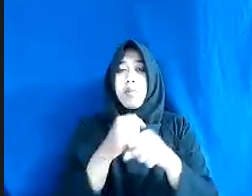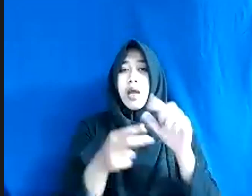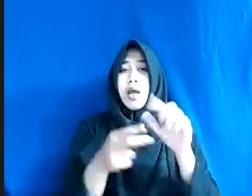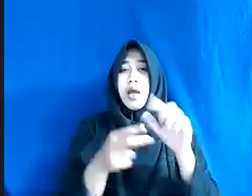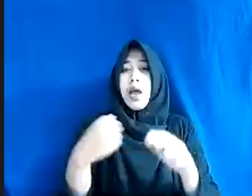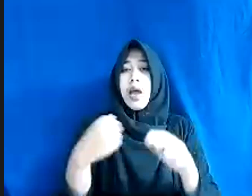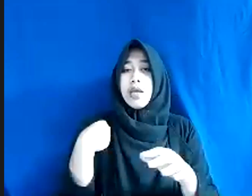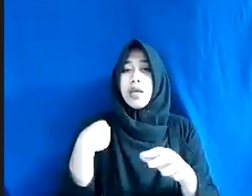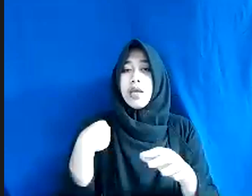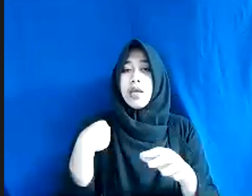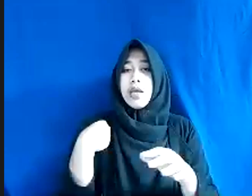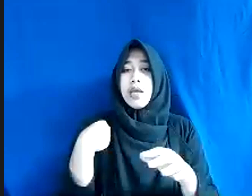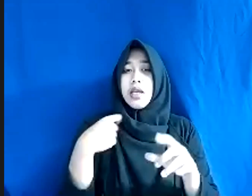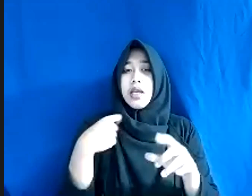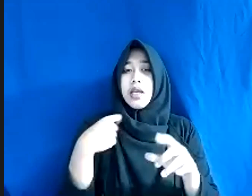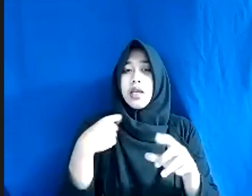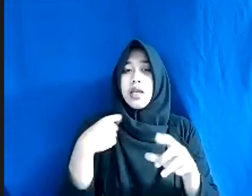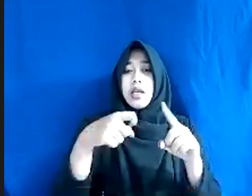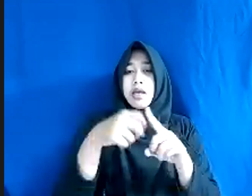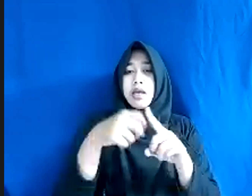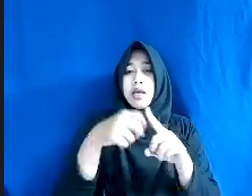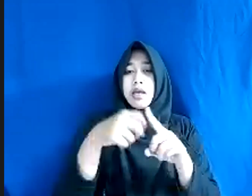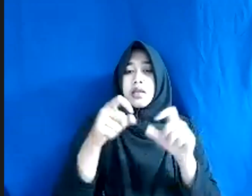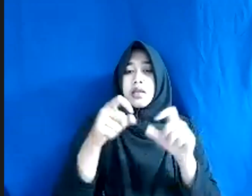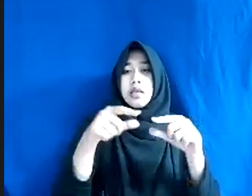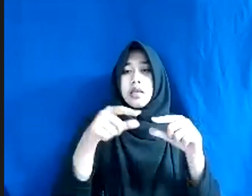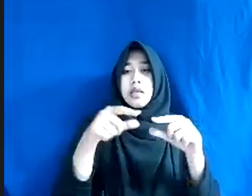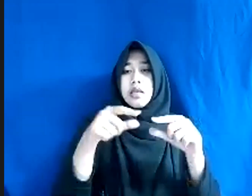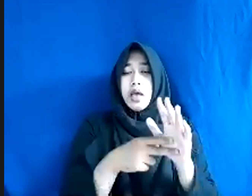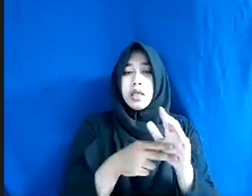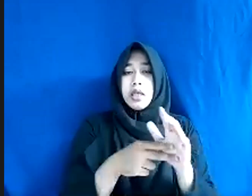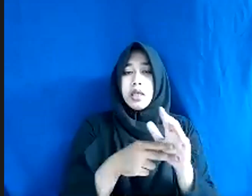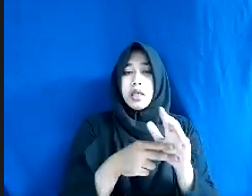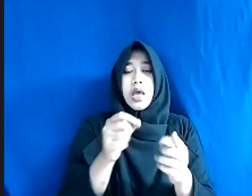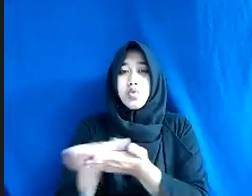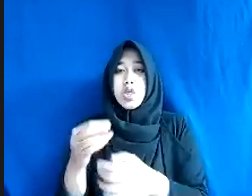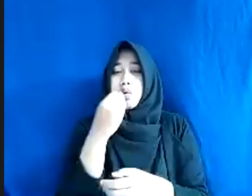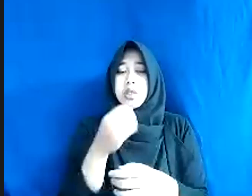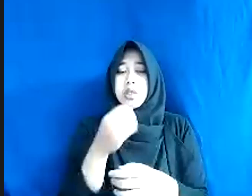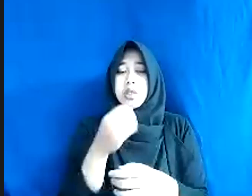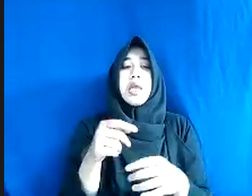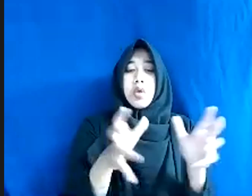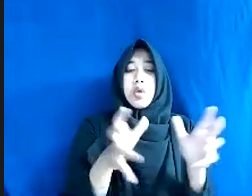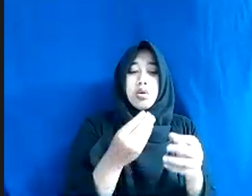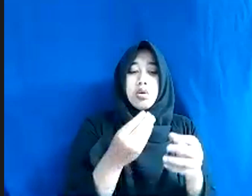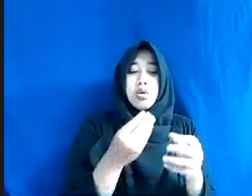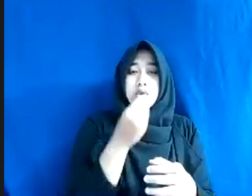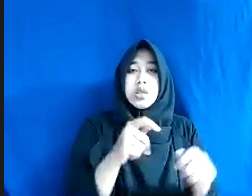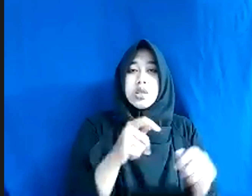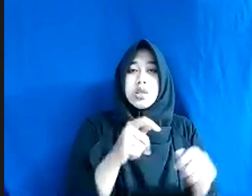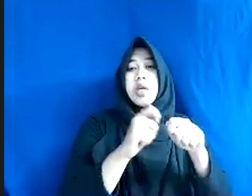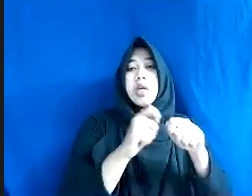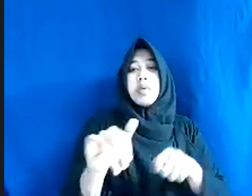distribusi, dan ada konsumsi. Maka di sisi konsumsi memang harus dibenahi bersama-sama. Dan ini tugas bersama,